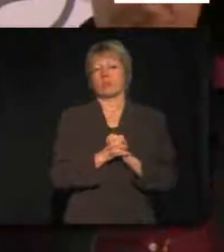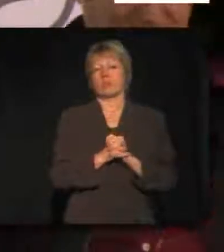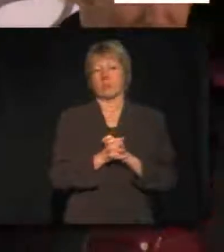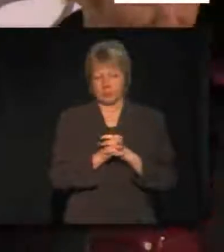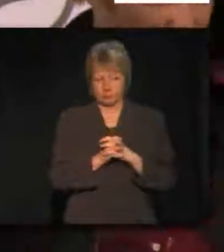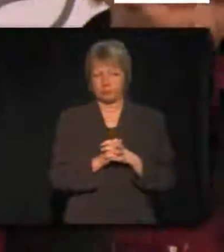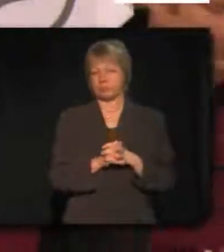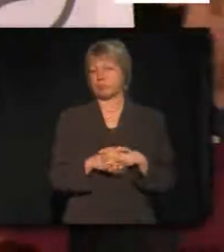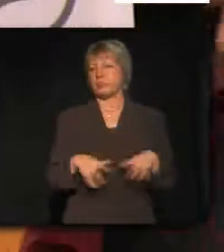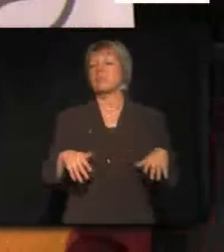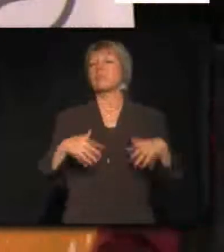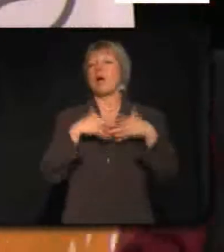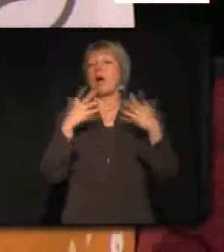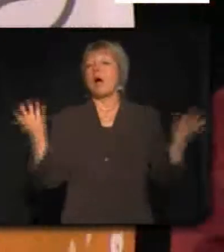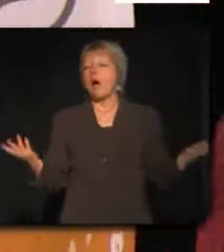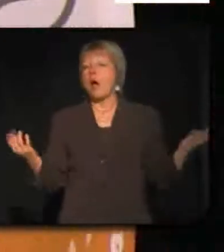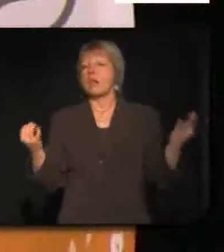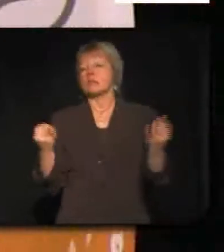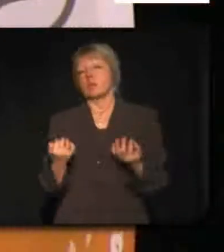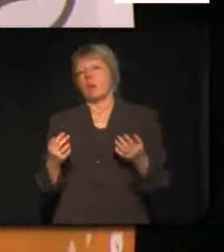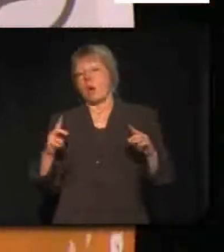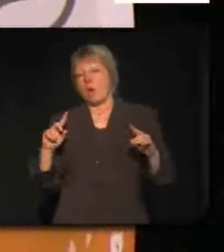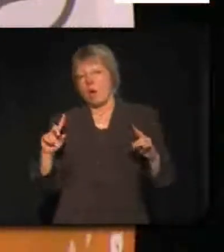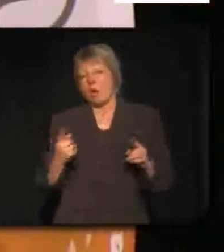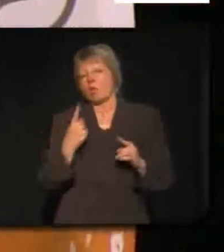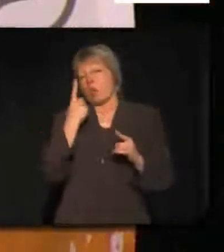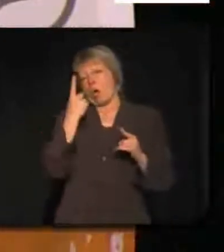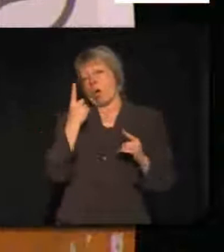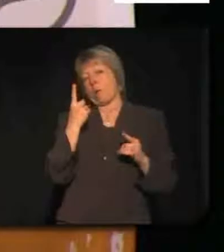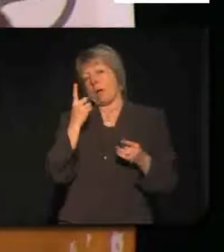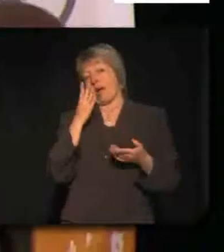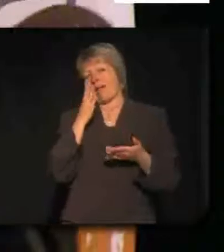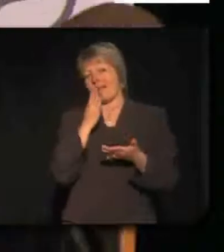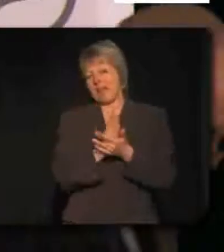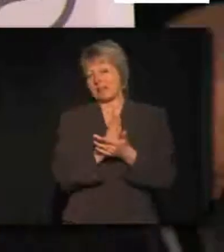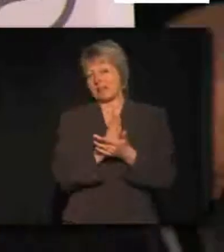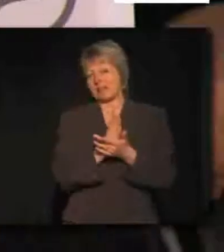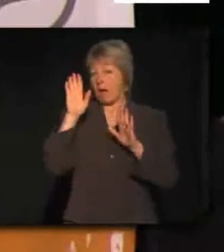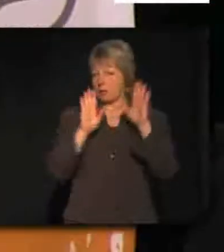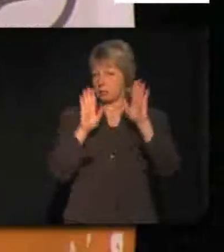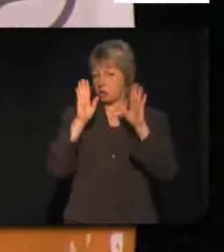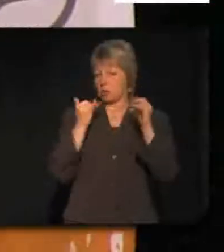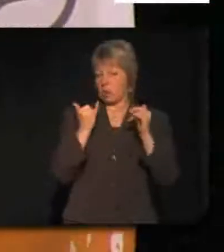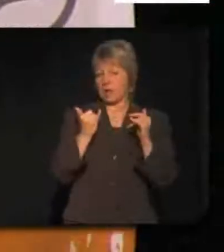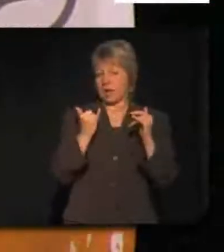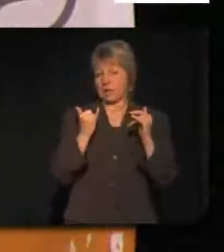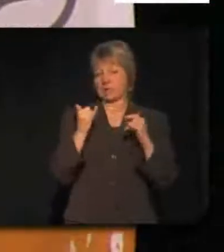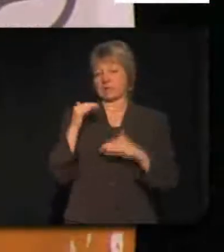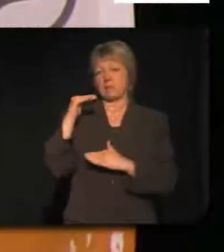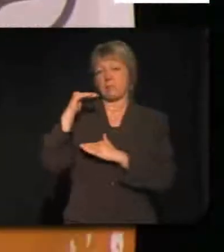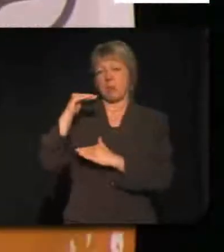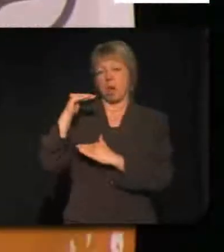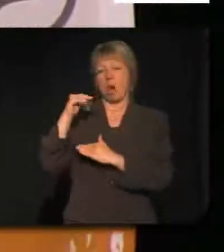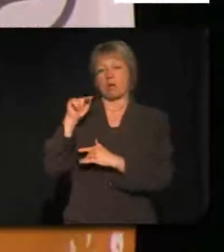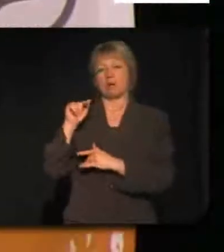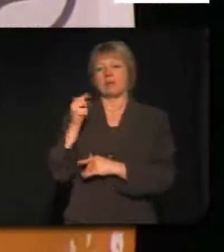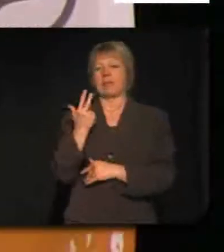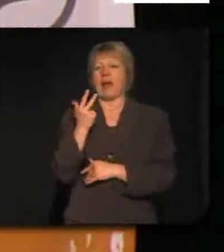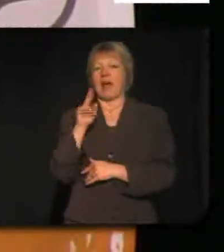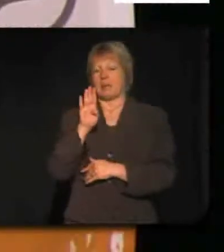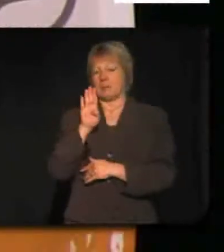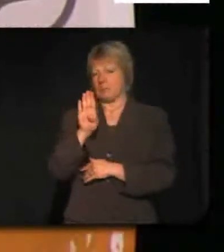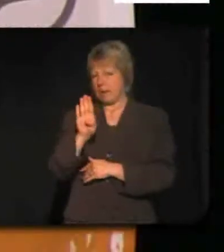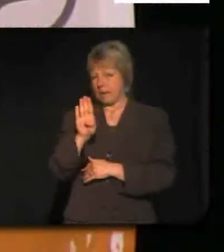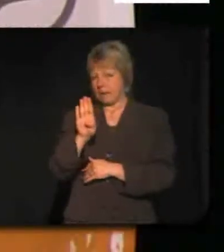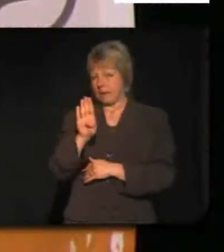so liebe Leute wir haben noch mal Spaß mit der Endabstimmung vom Blog 3b das ist welche